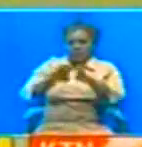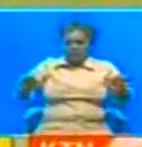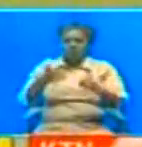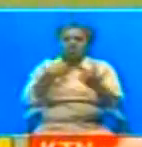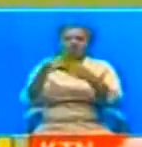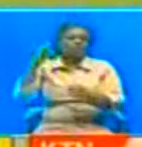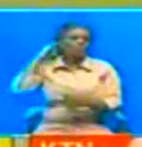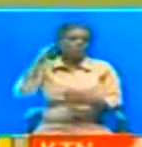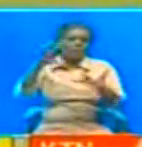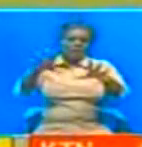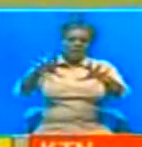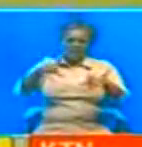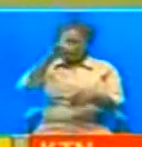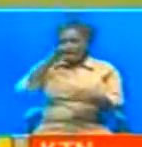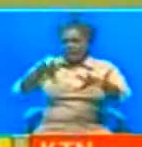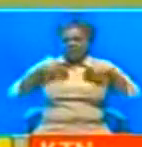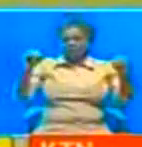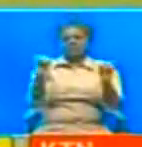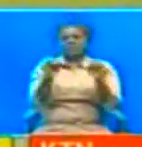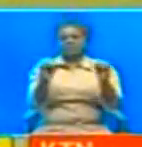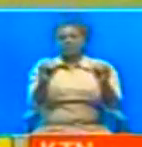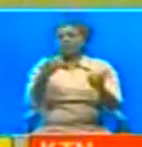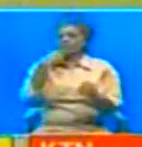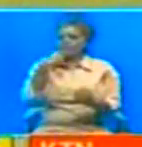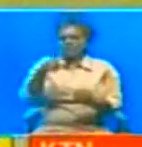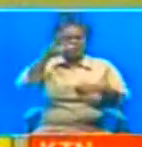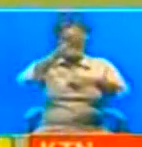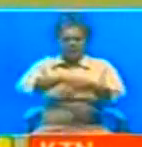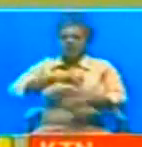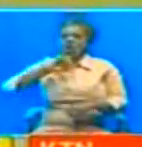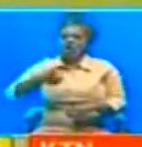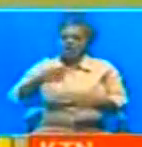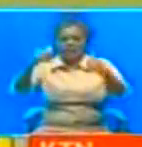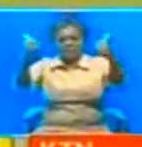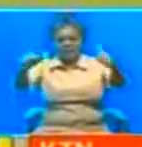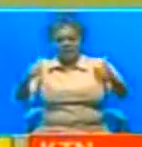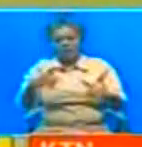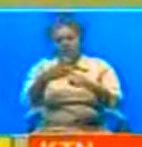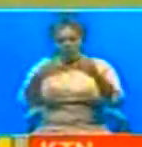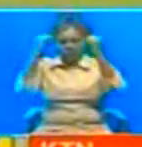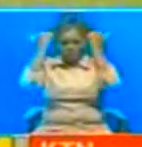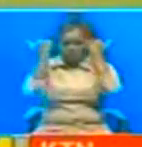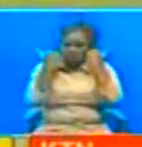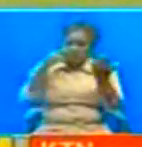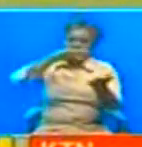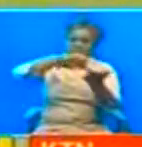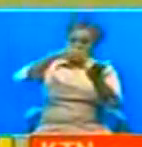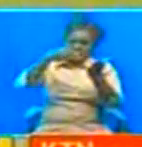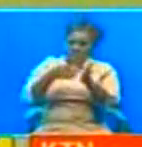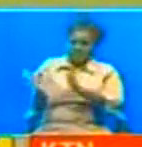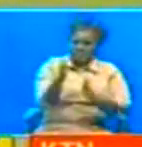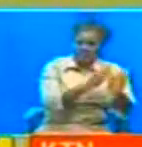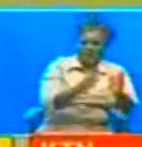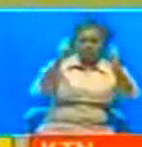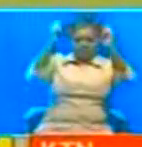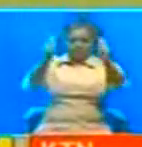simu amekanusha vikali madai hayo na kusema kwamba hajapata agizo hilo la mahakama, na hivyo basi kusema kwamba mipango ya